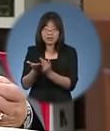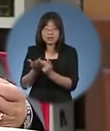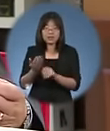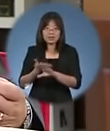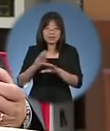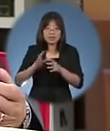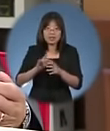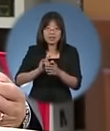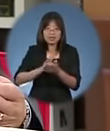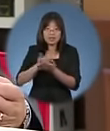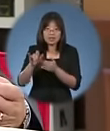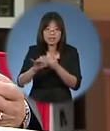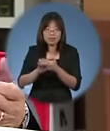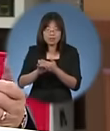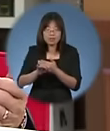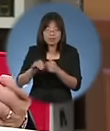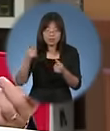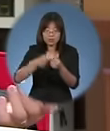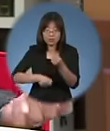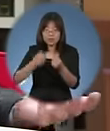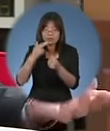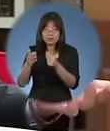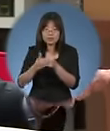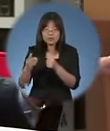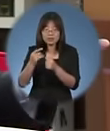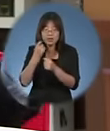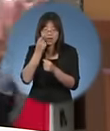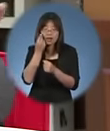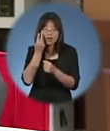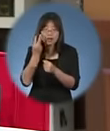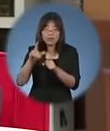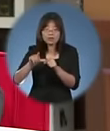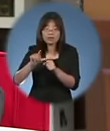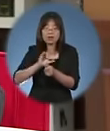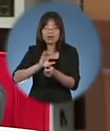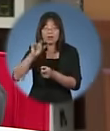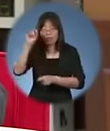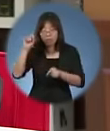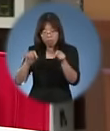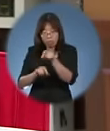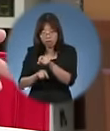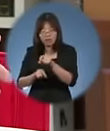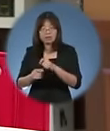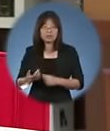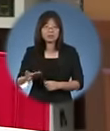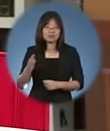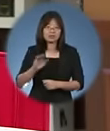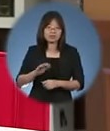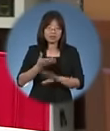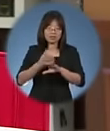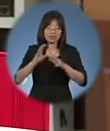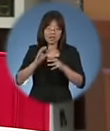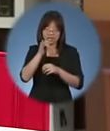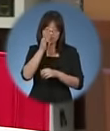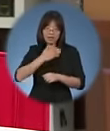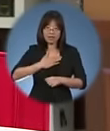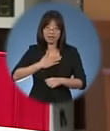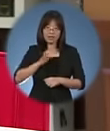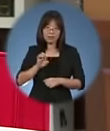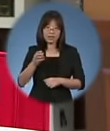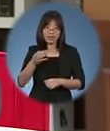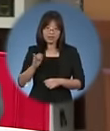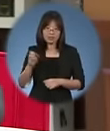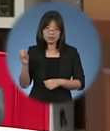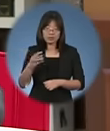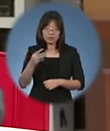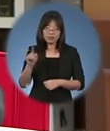하나 얻는데 석달 넉달 걸렸죠. 네. 그런데 외국이라는 것이 있는 건 알아요. 파리, 런던 있는 거 다 알아요. 근데 실제로 가본